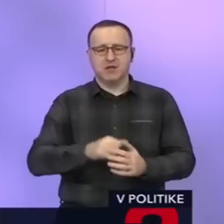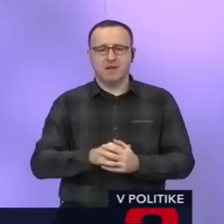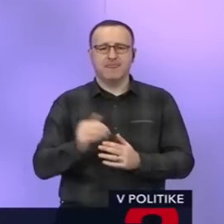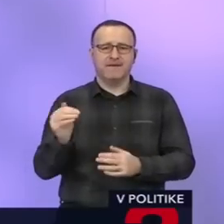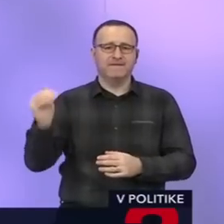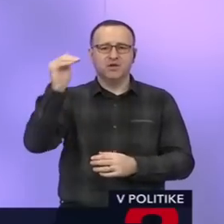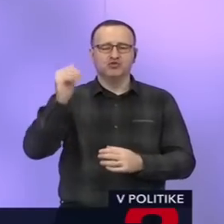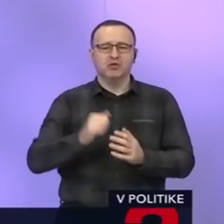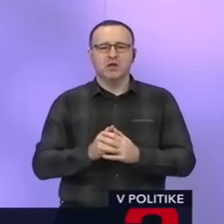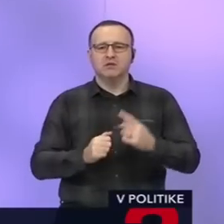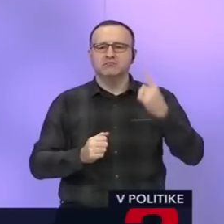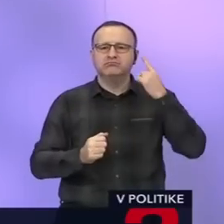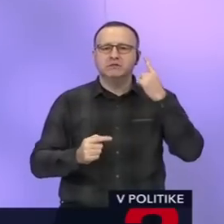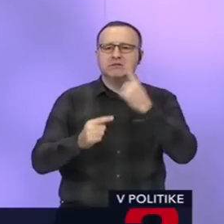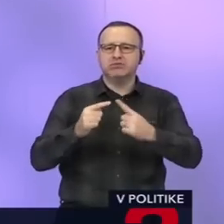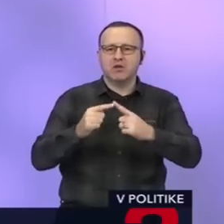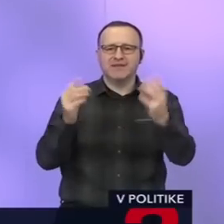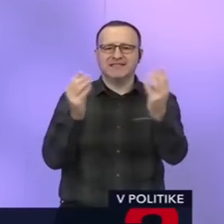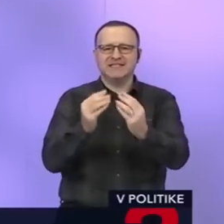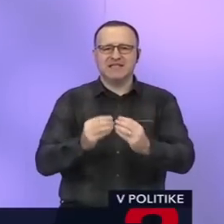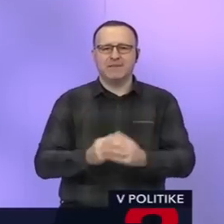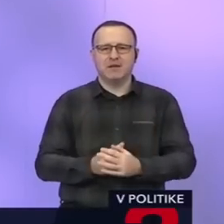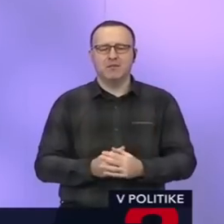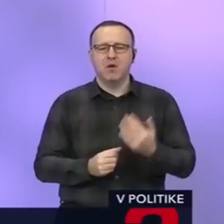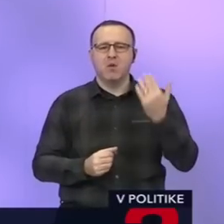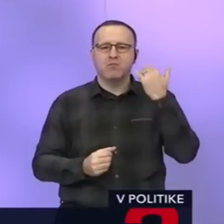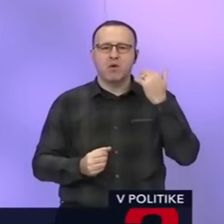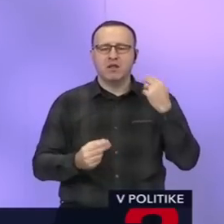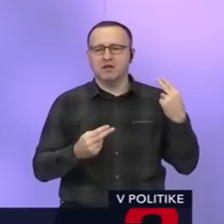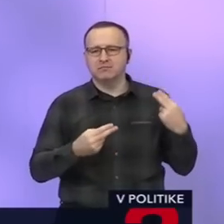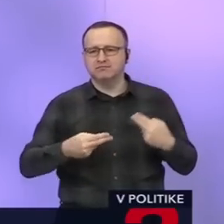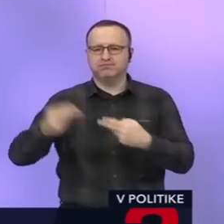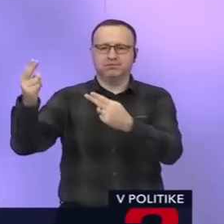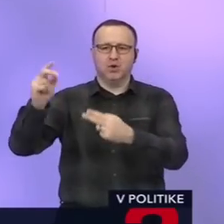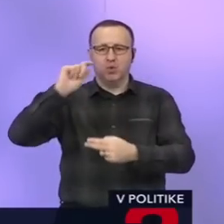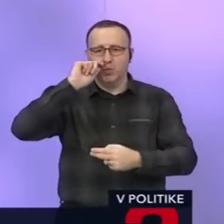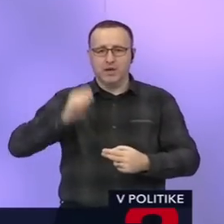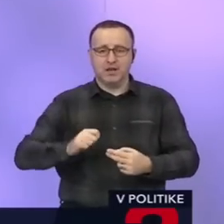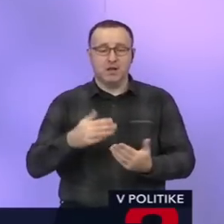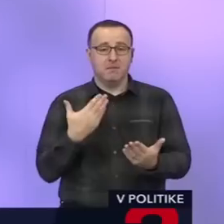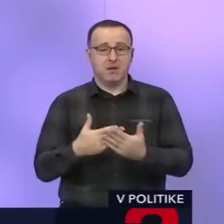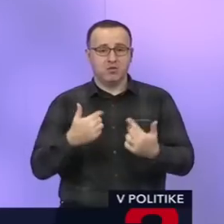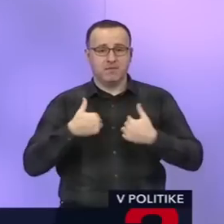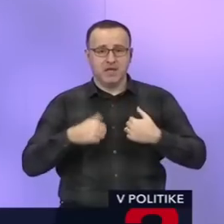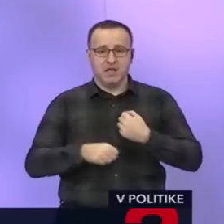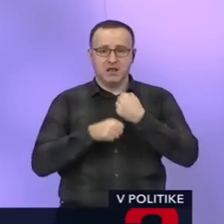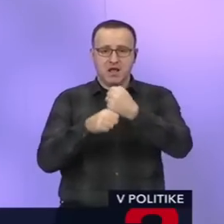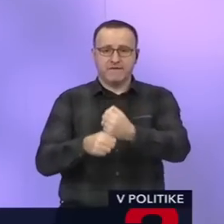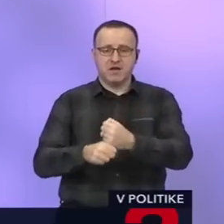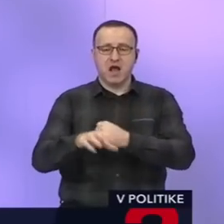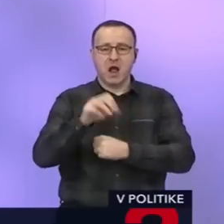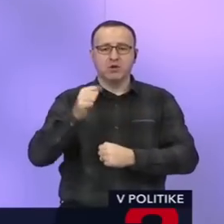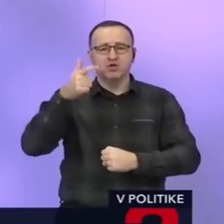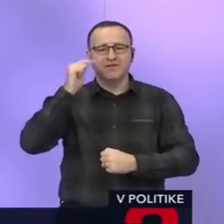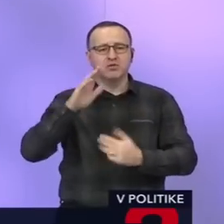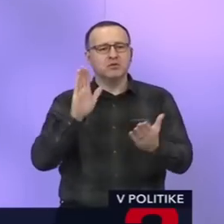vyšších sofistikovaných zbraňových systémov, ktoré by boli vyvážané na Ukrajinu. A preto sme navrhovali, aby Slovensko úzko